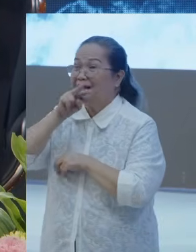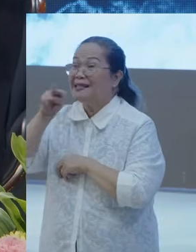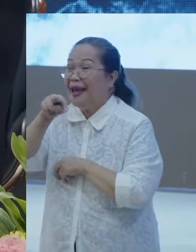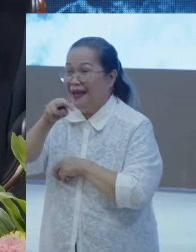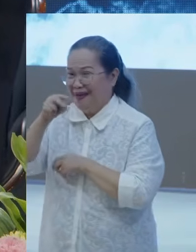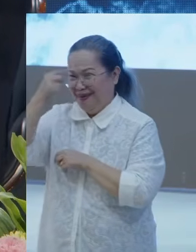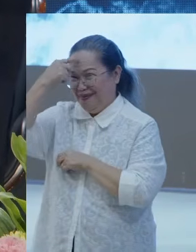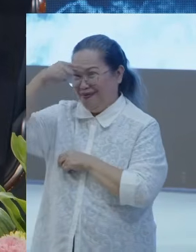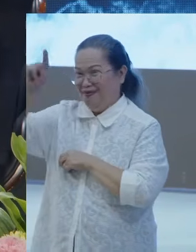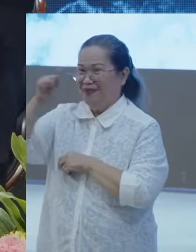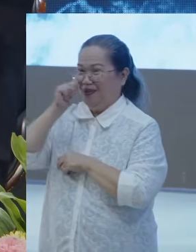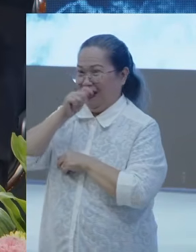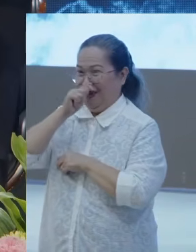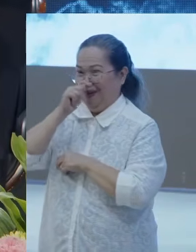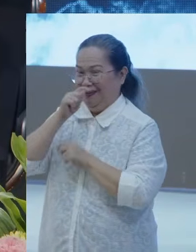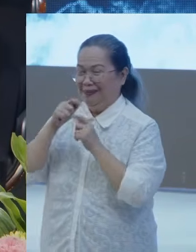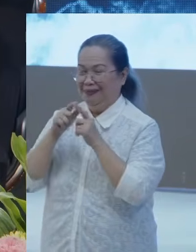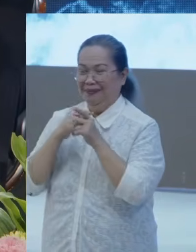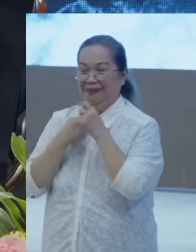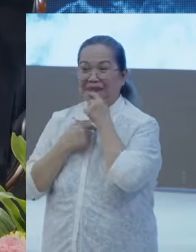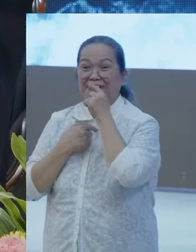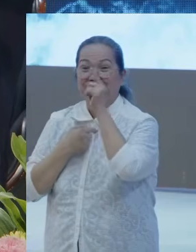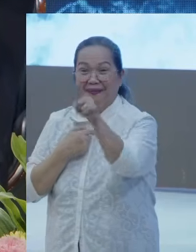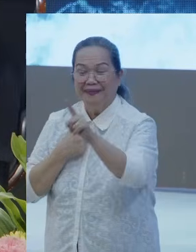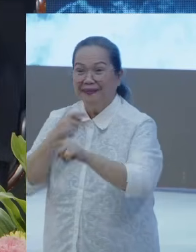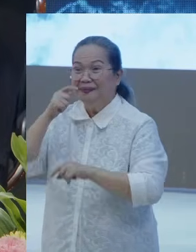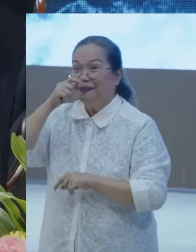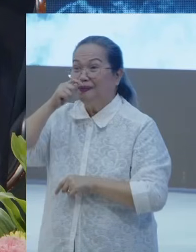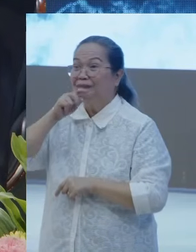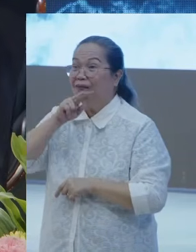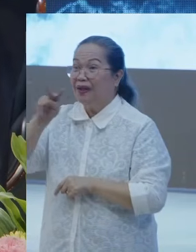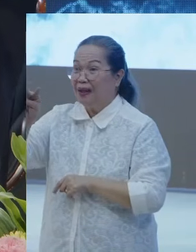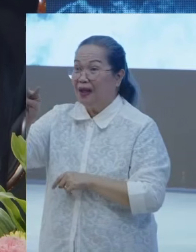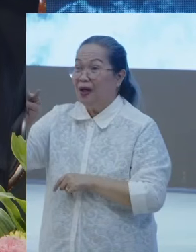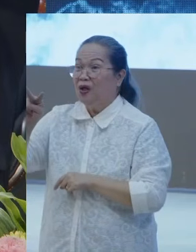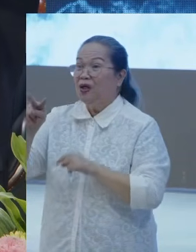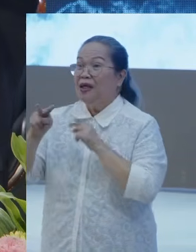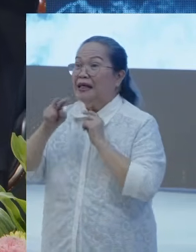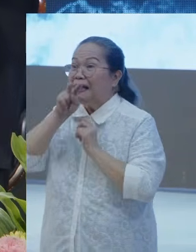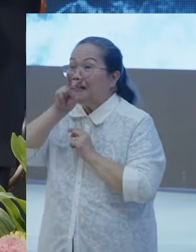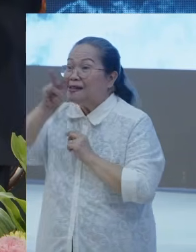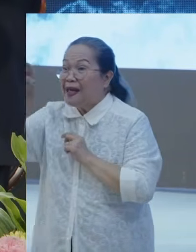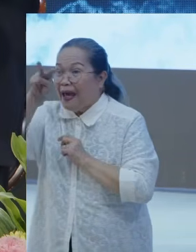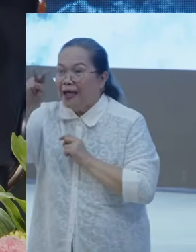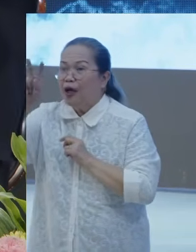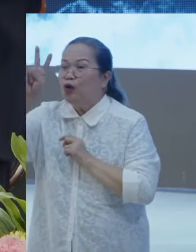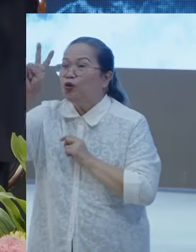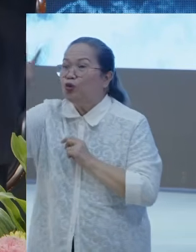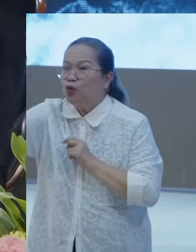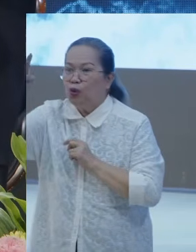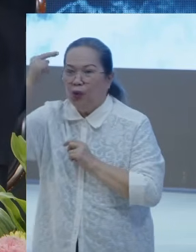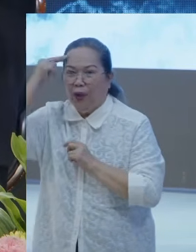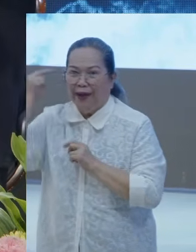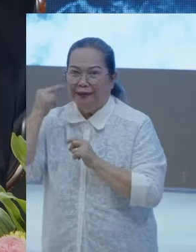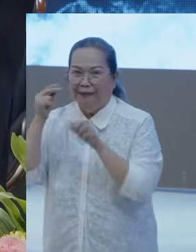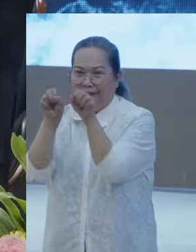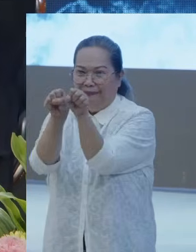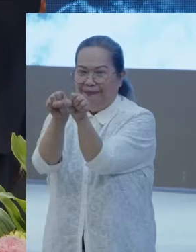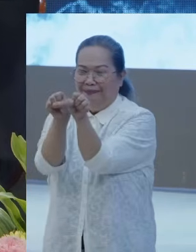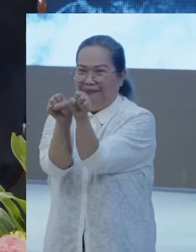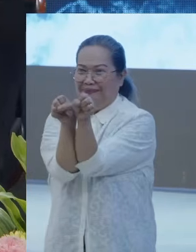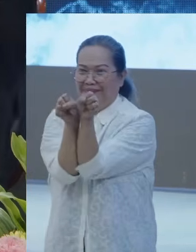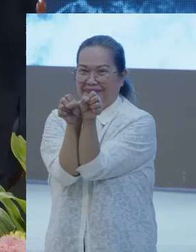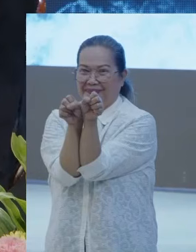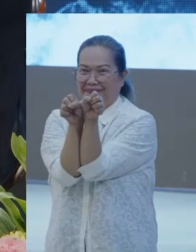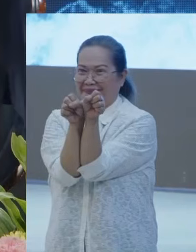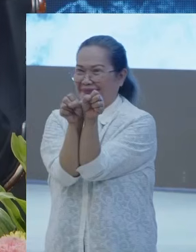No? Actually, technically, ito ay two-headed snake. No? Hindi nyo alam yan, ano? Yun po ang